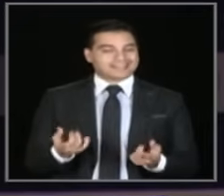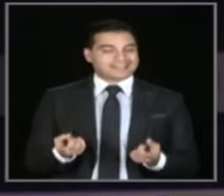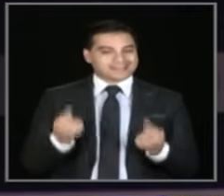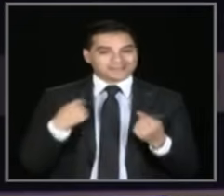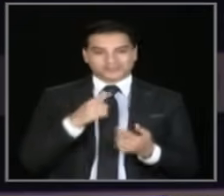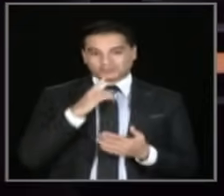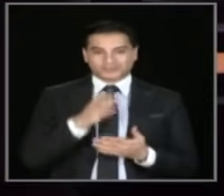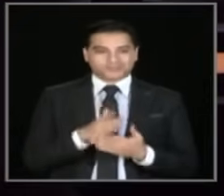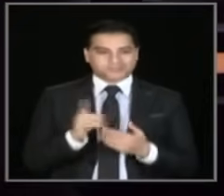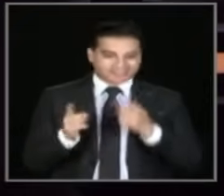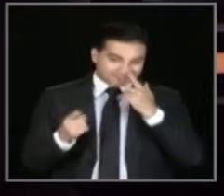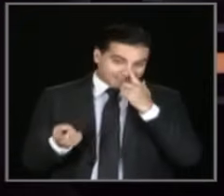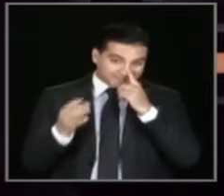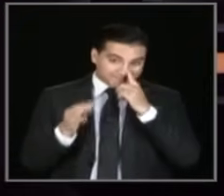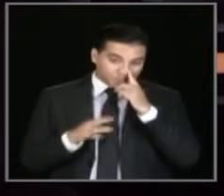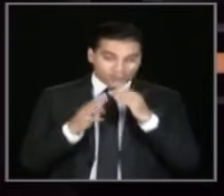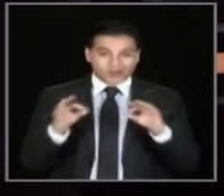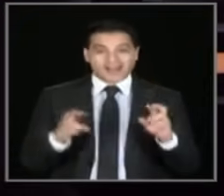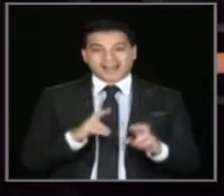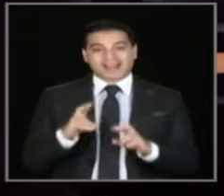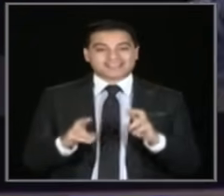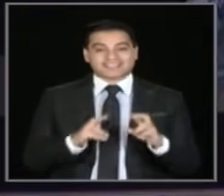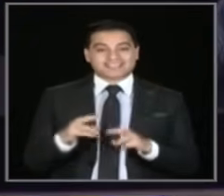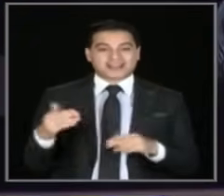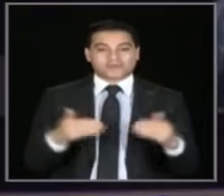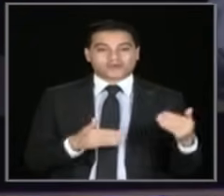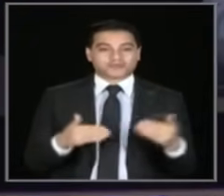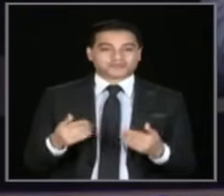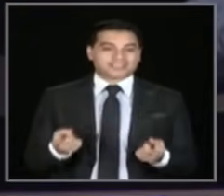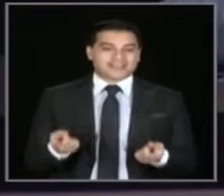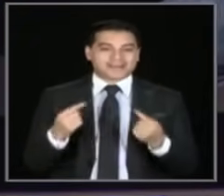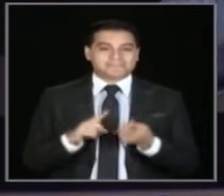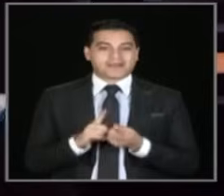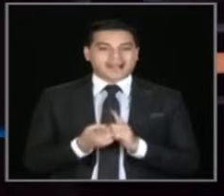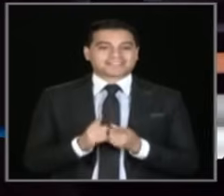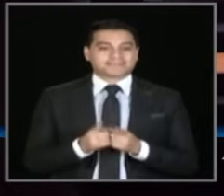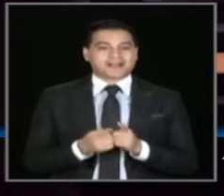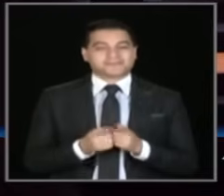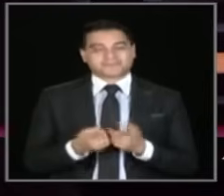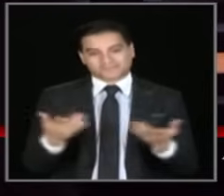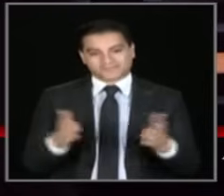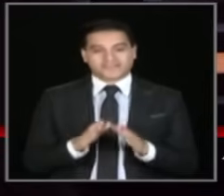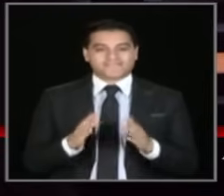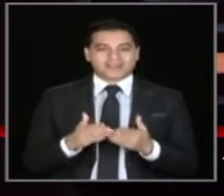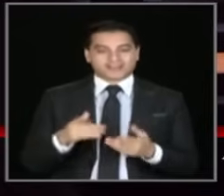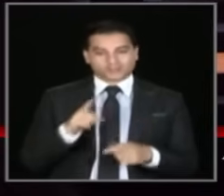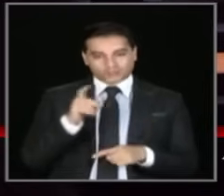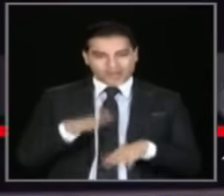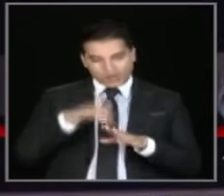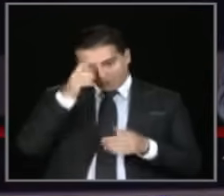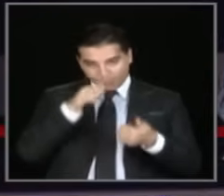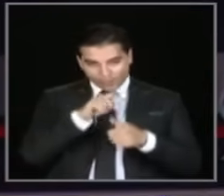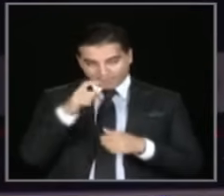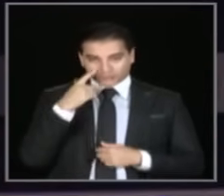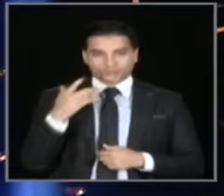أصدق، كل الأسئلة اتجاوبت بالعكس. تايجر سؤال في العلوم.